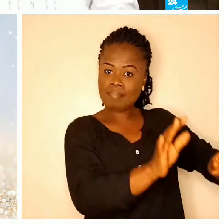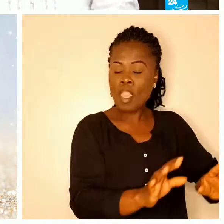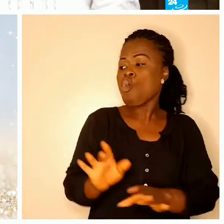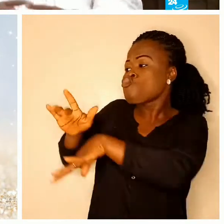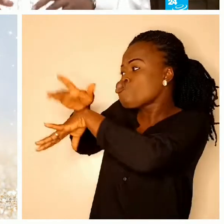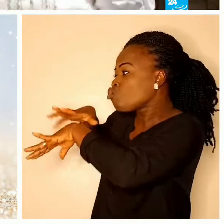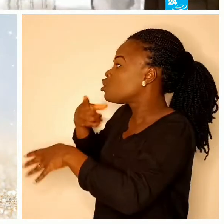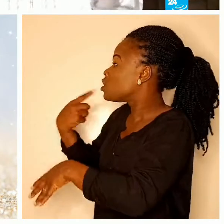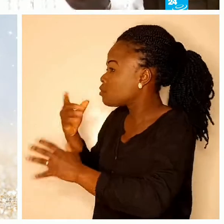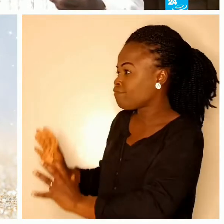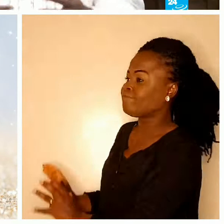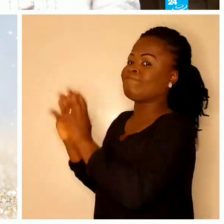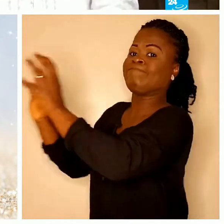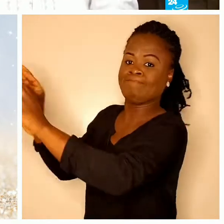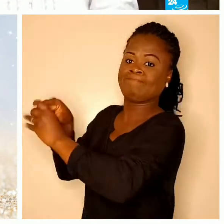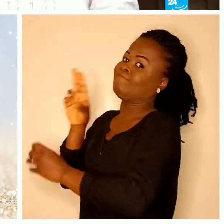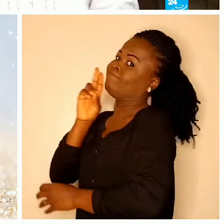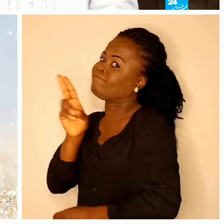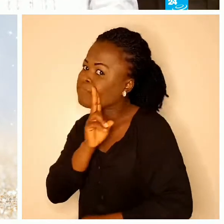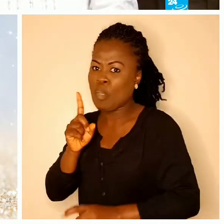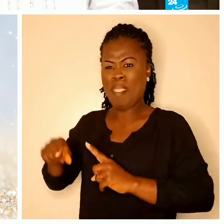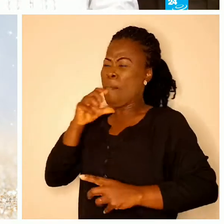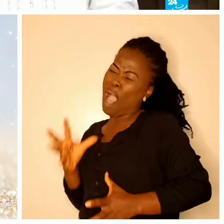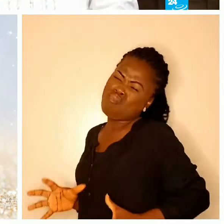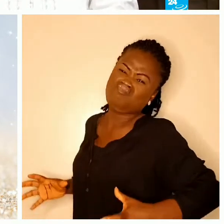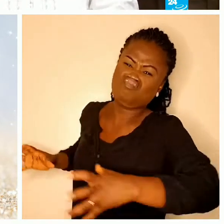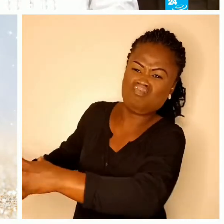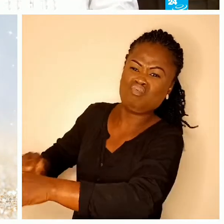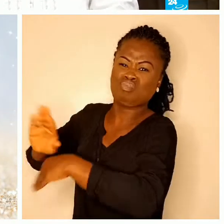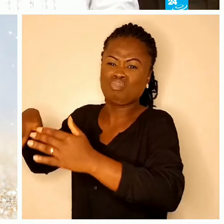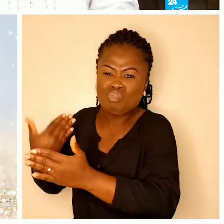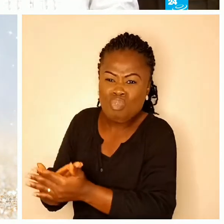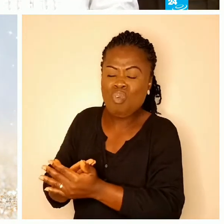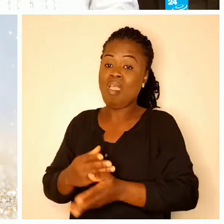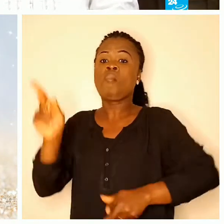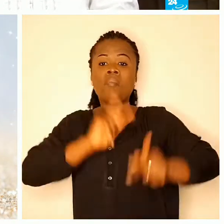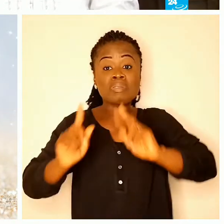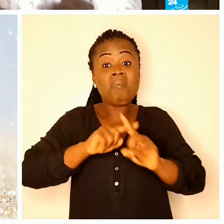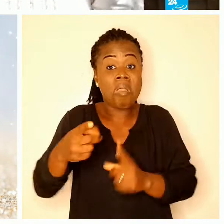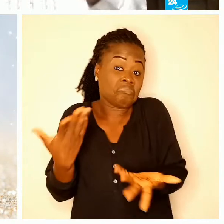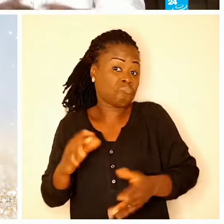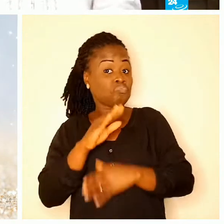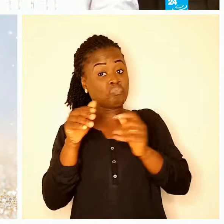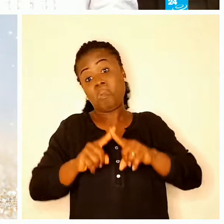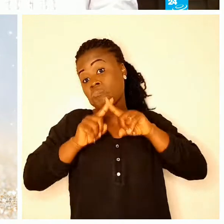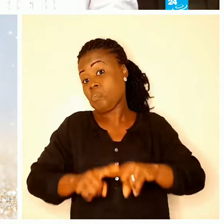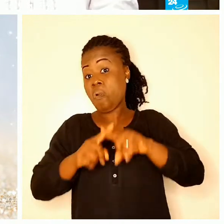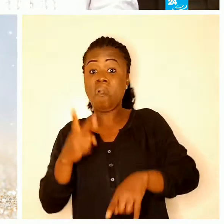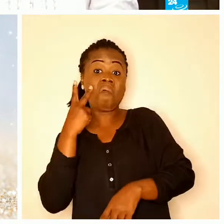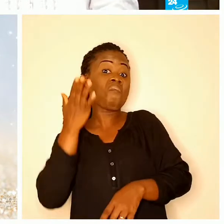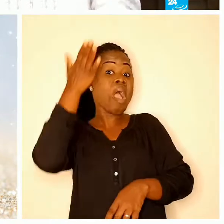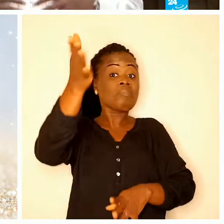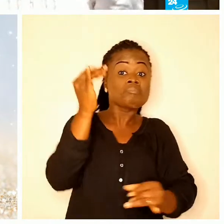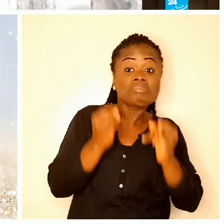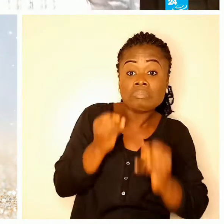hospitalier, plutôt que de confiner toute la population. Mais si demain on devrait y arriver, on le ferait. Mais tout dépendra de l'évolution de la